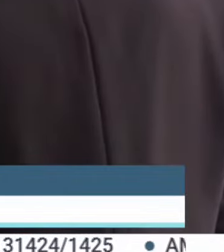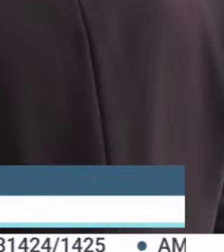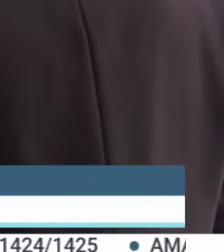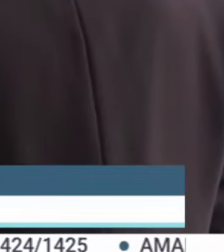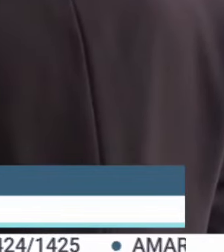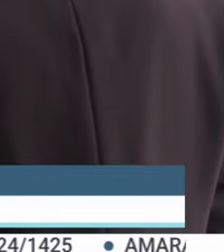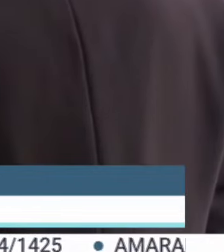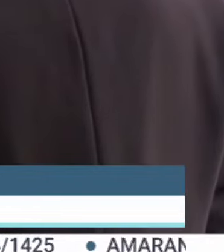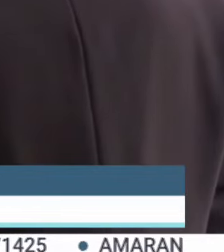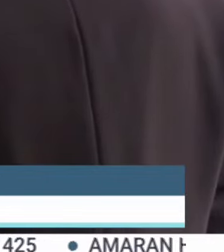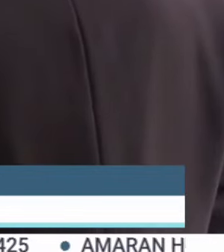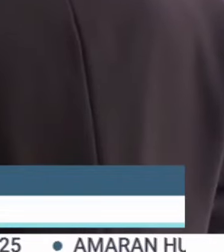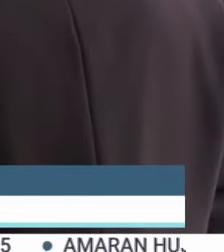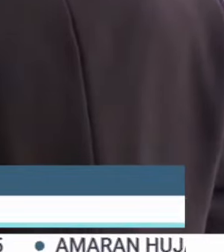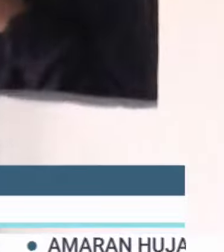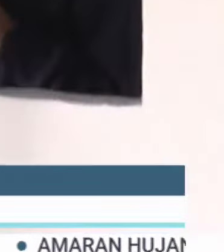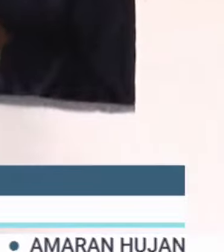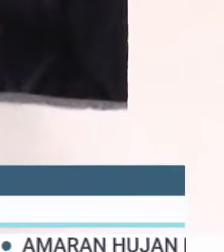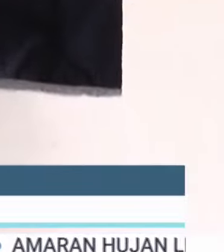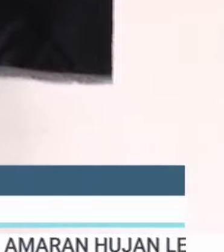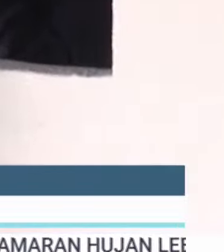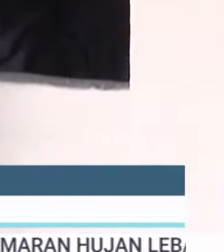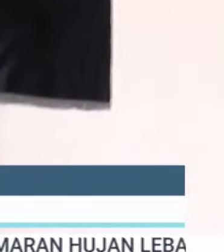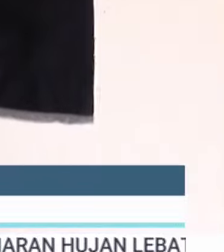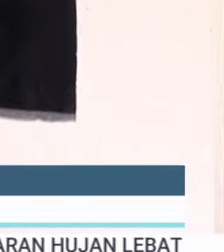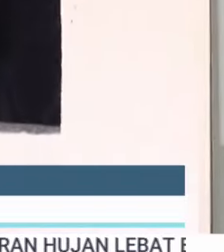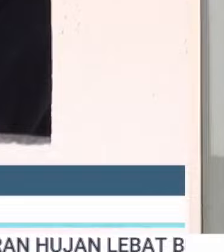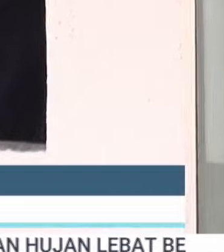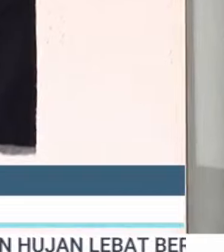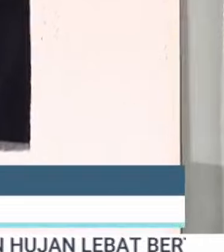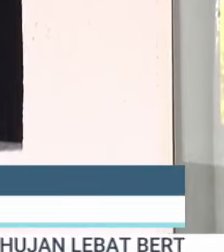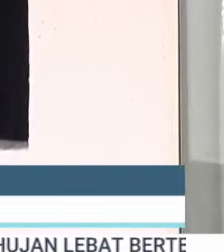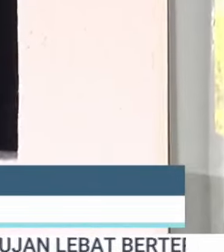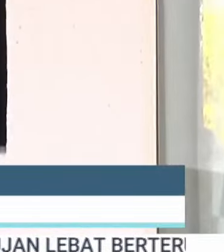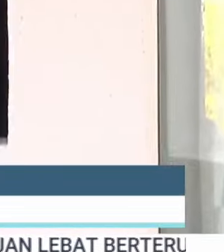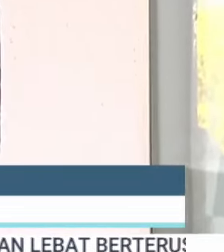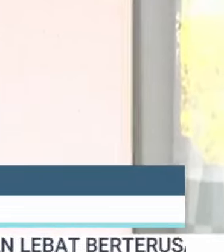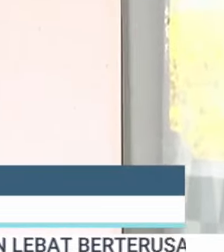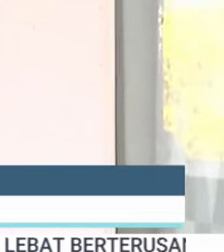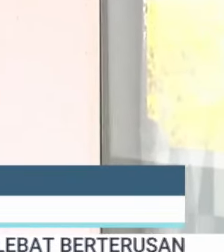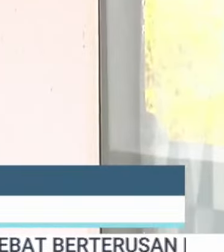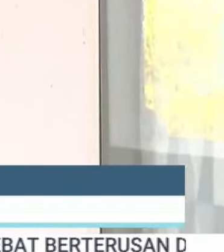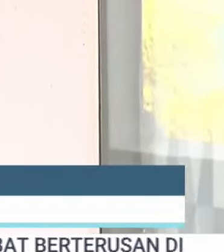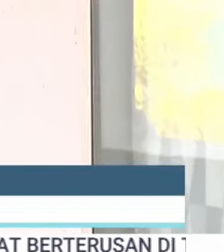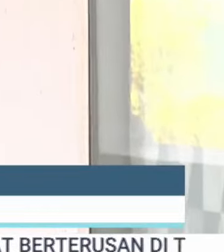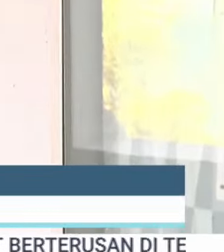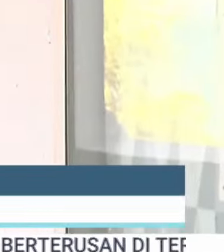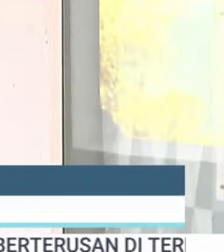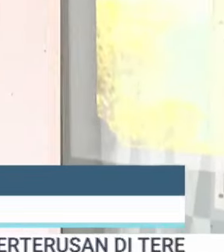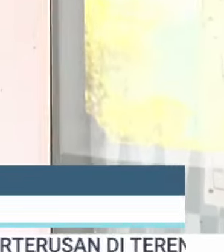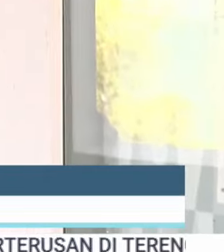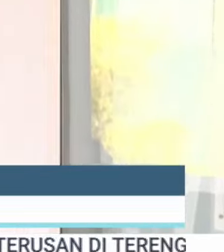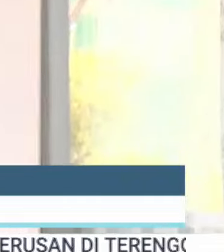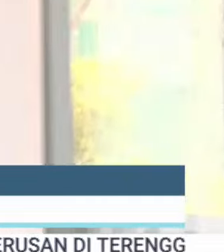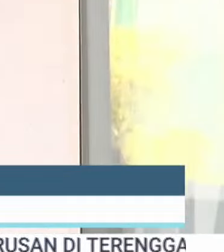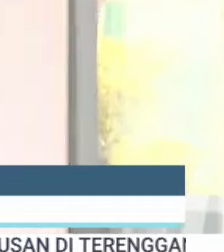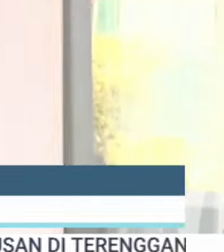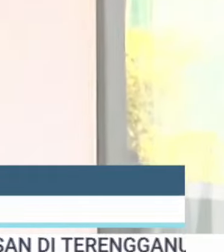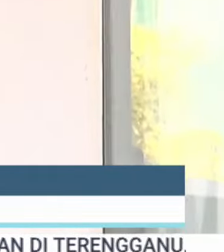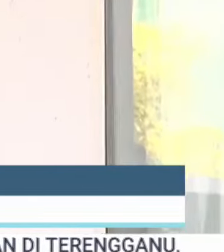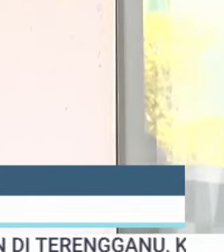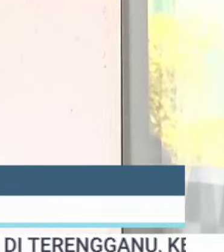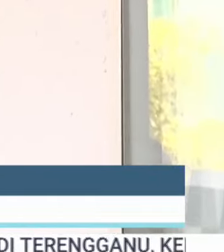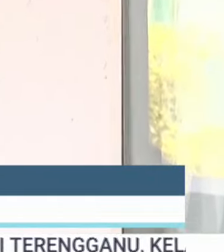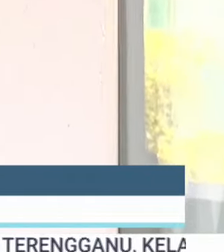rasminya mengikut ketiga-tiga pertuduhan Mohamad Hafiz didakwa melakukan kesalahan itu sebuah cawangan bank di jalan Ipoh Kuala Lumpur pada